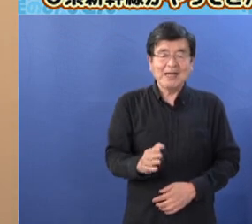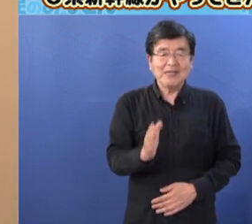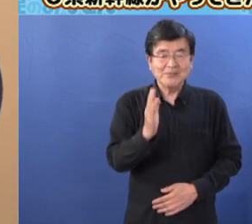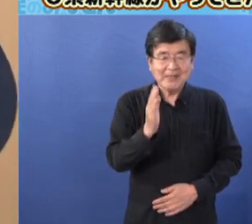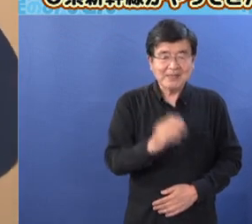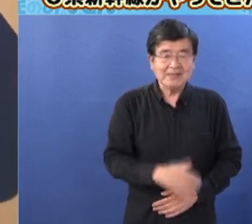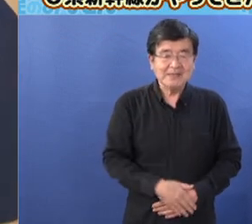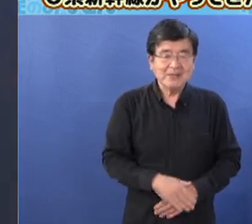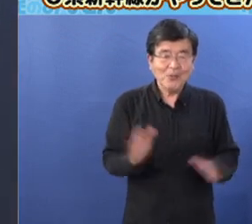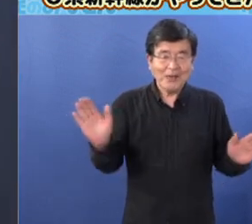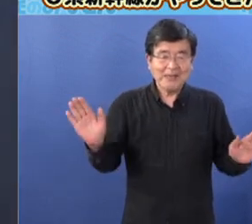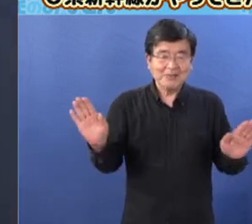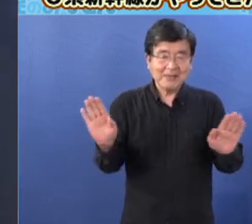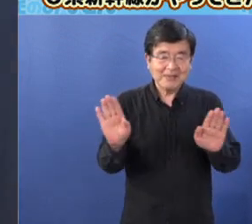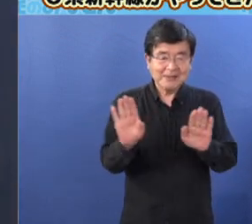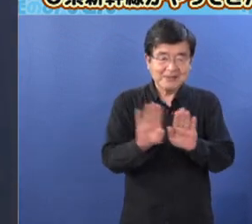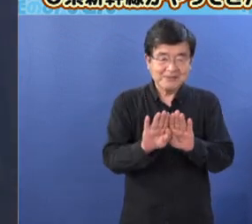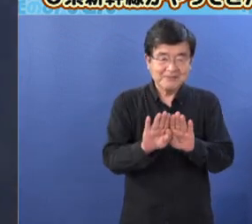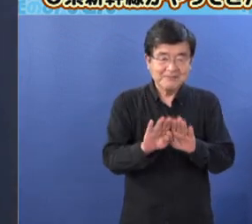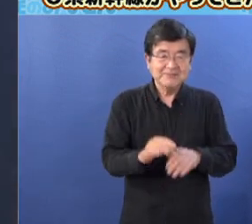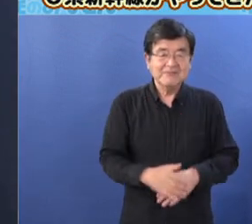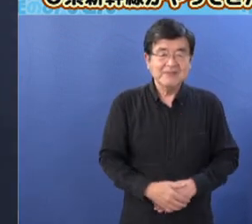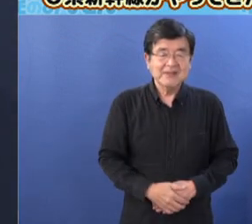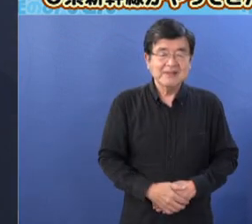りください。ドア閉まります。